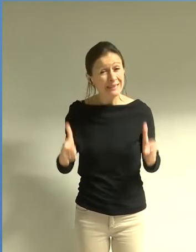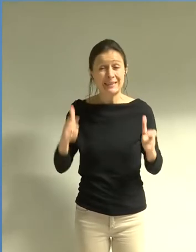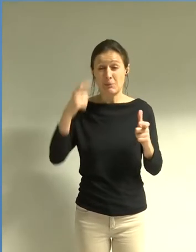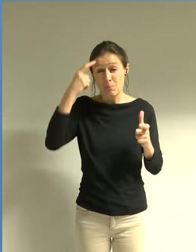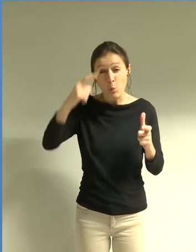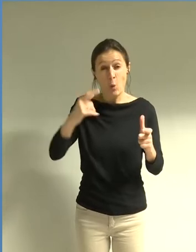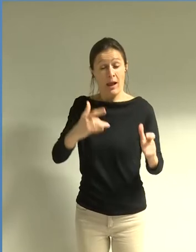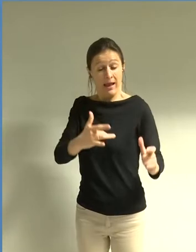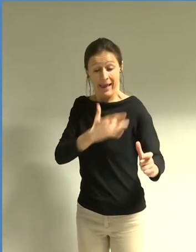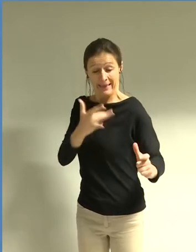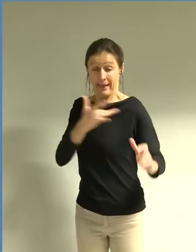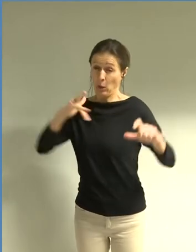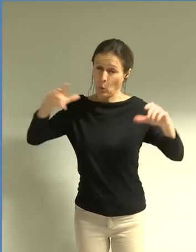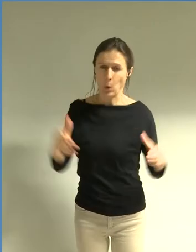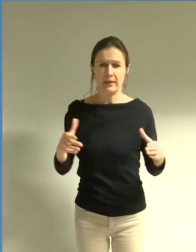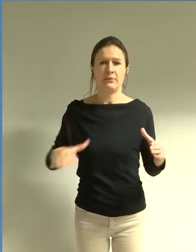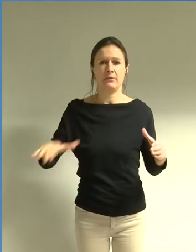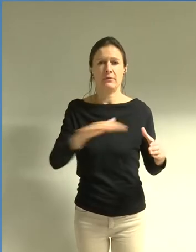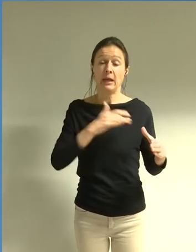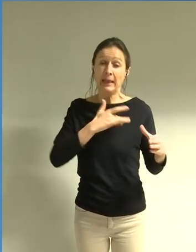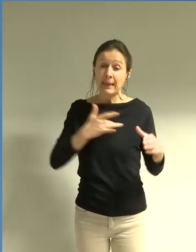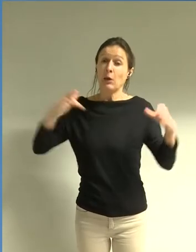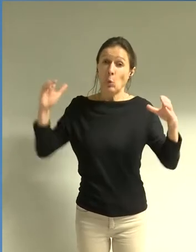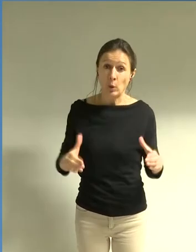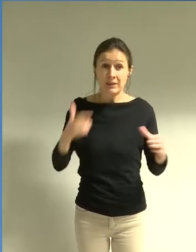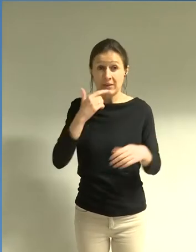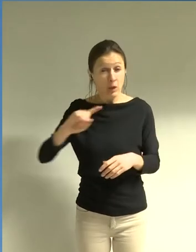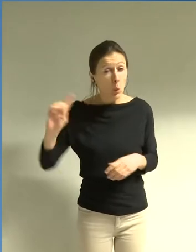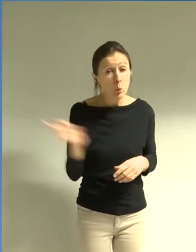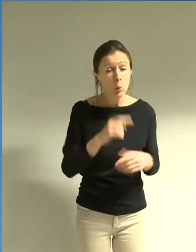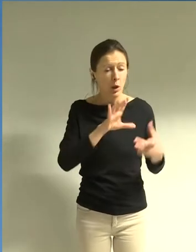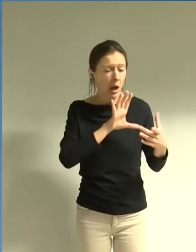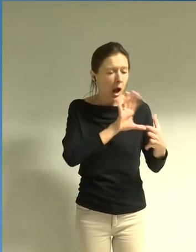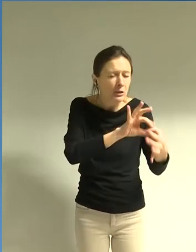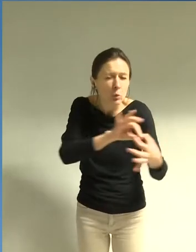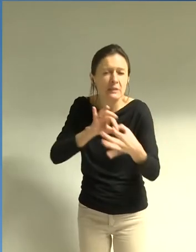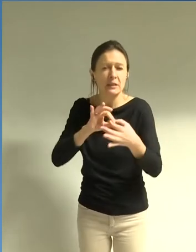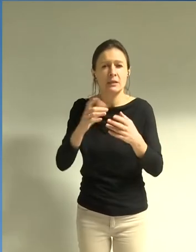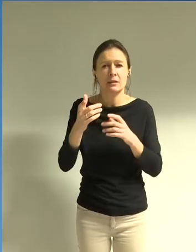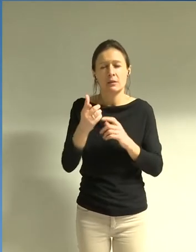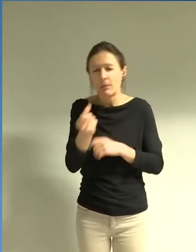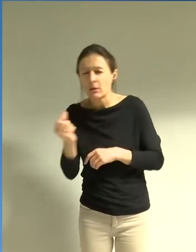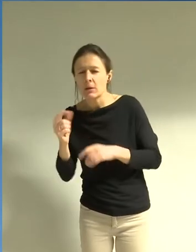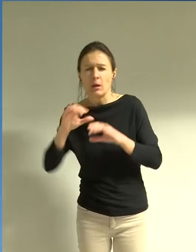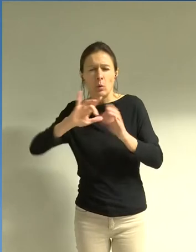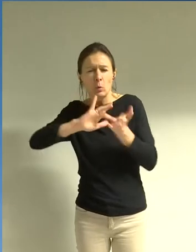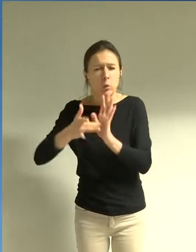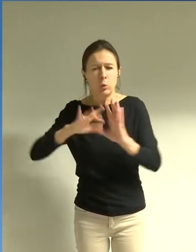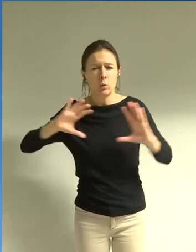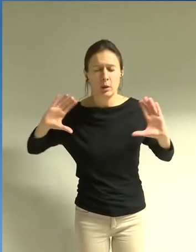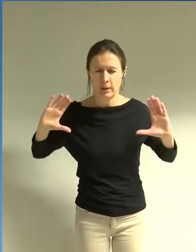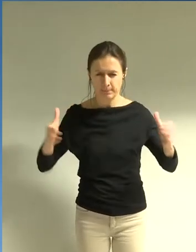c'est l'intérêt pour lequel par lequel tous les associés et l'environnement peuvent se retrouver autour d'un objet commun et organiser la dynamique politique